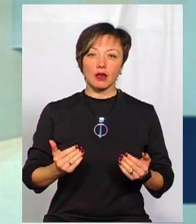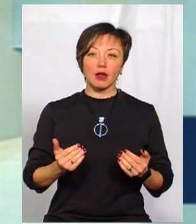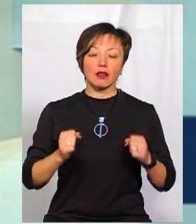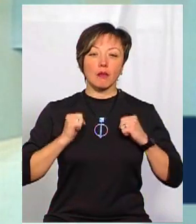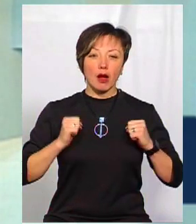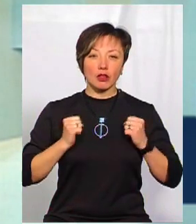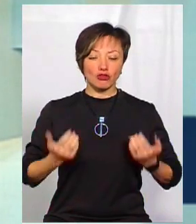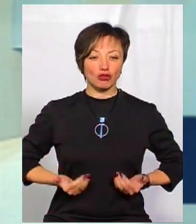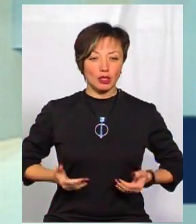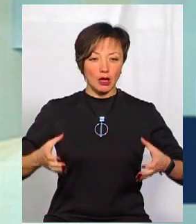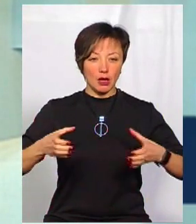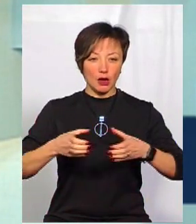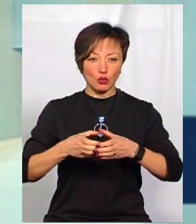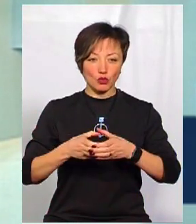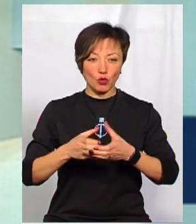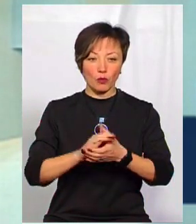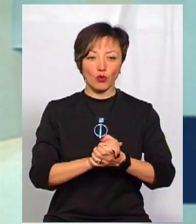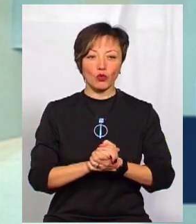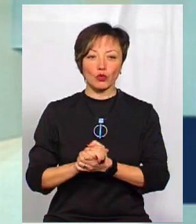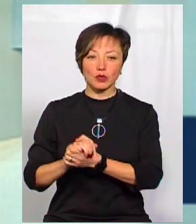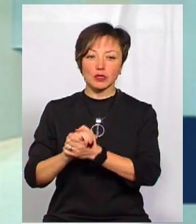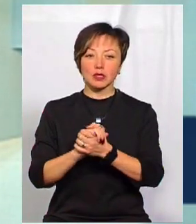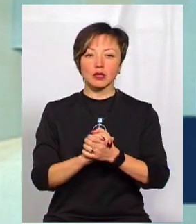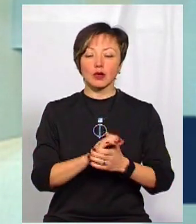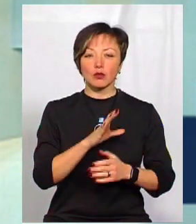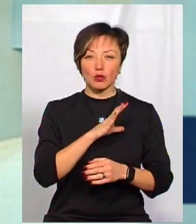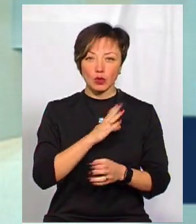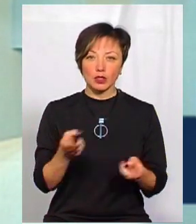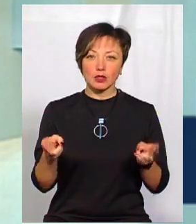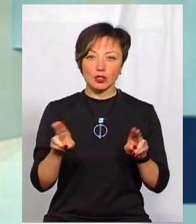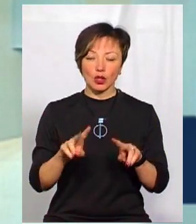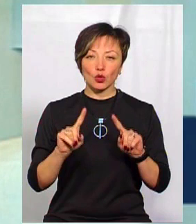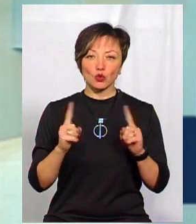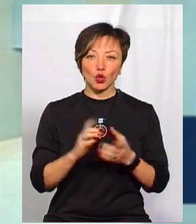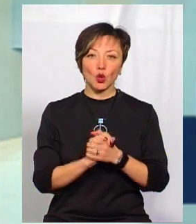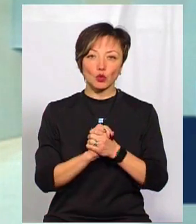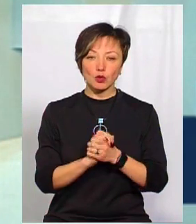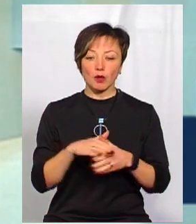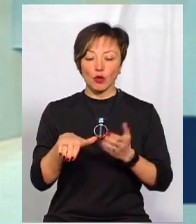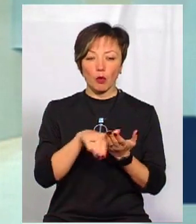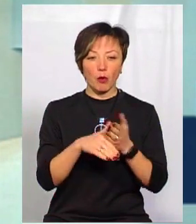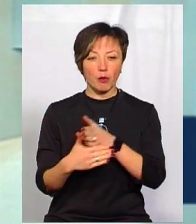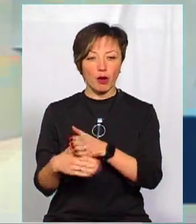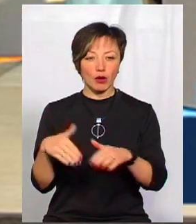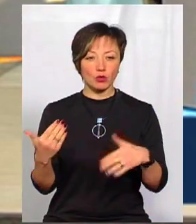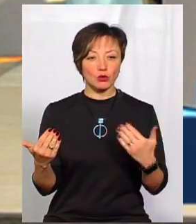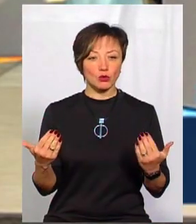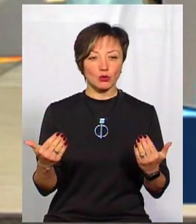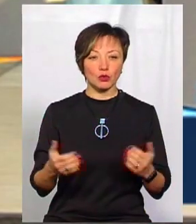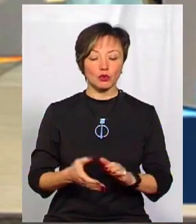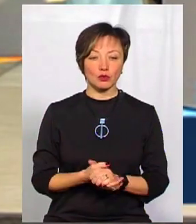вони намагалися жити разом, в гурті, були і залишаються дуже дружніми і допомагають один одному.